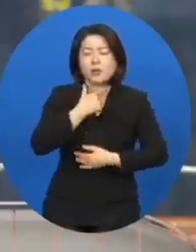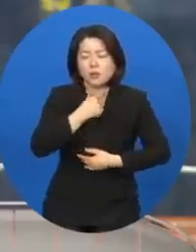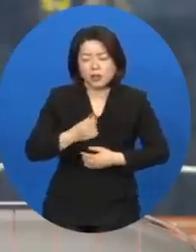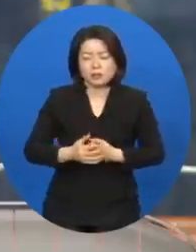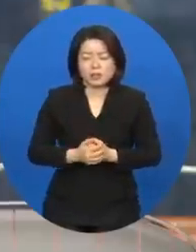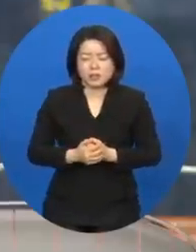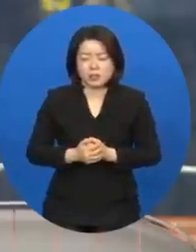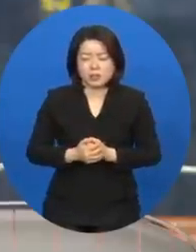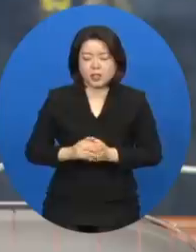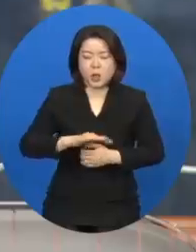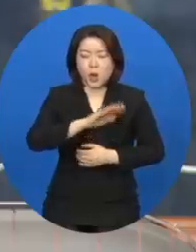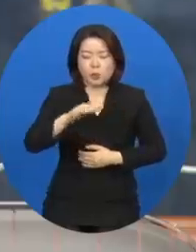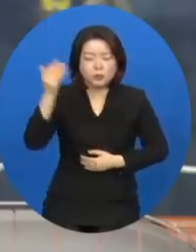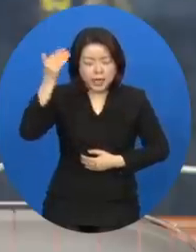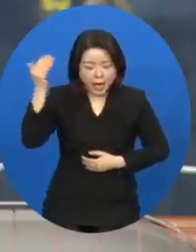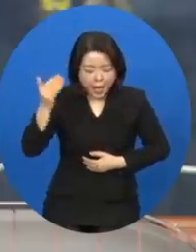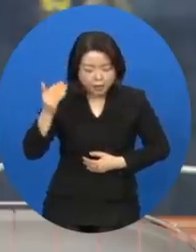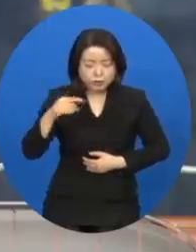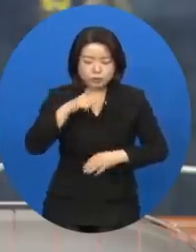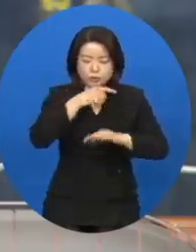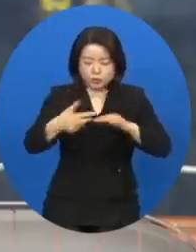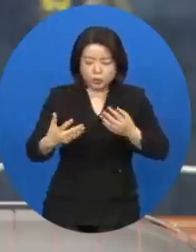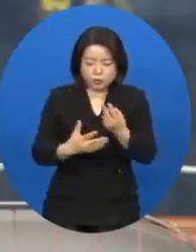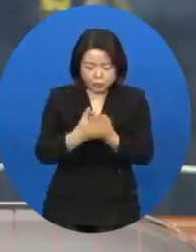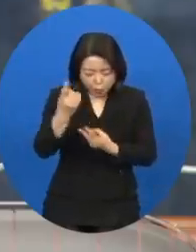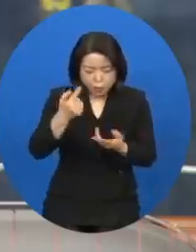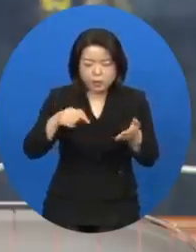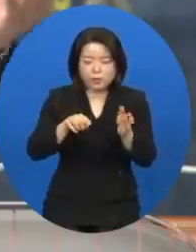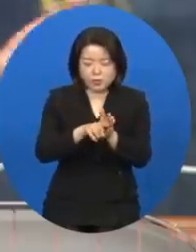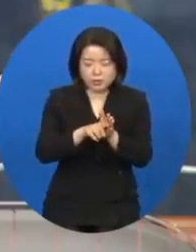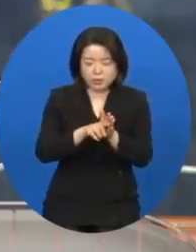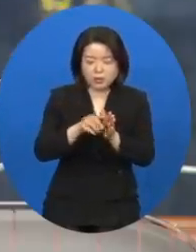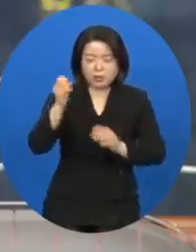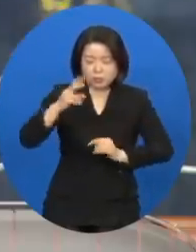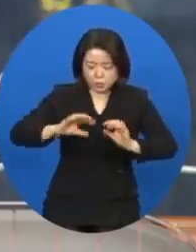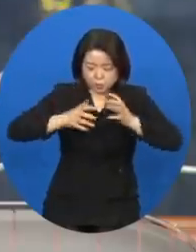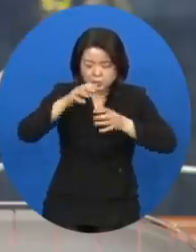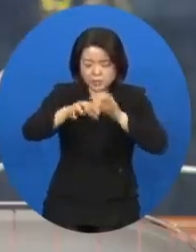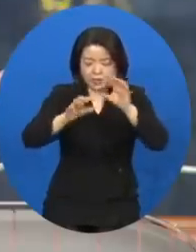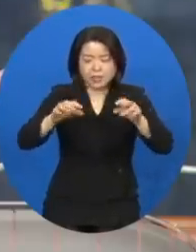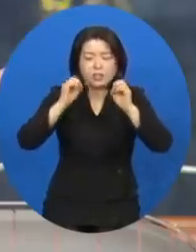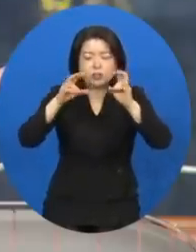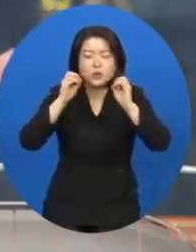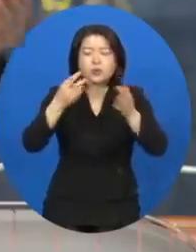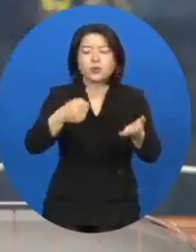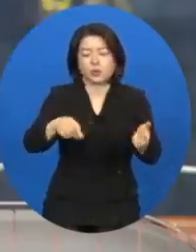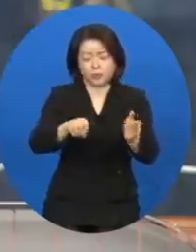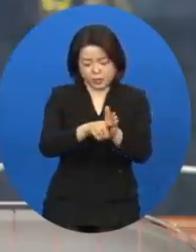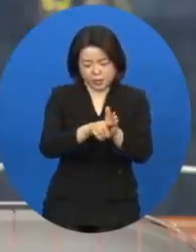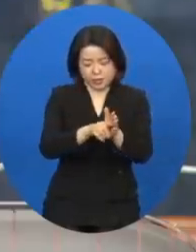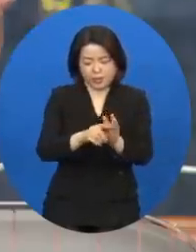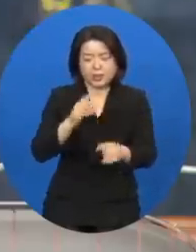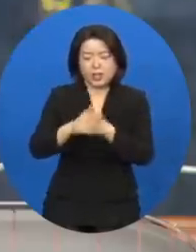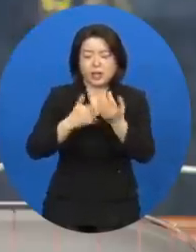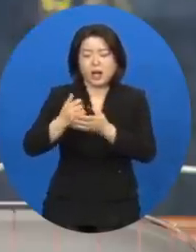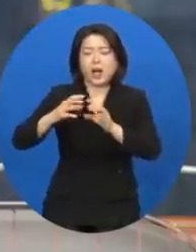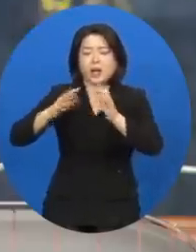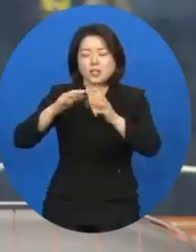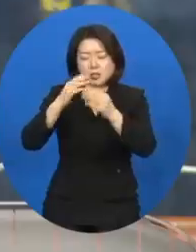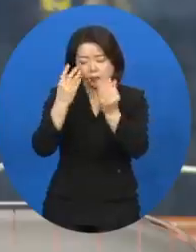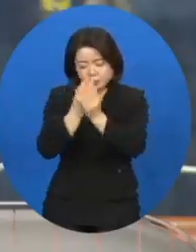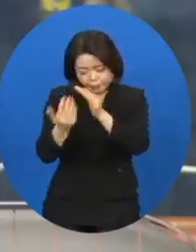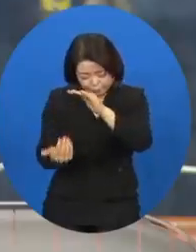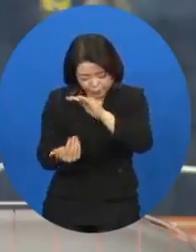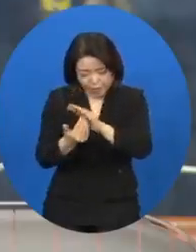우리 나라, 우리 민족의 통일을 위하여, 세계 열방의 선교를 위하여, 하나님의 나라의 완성을